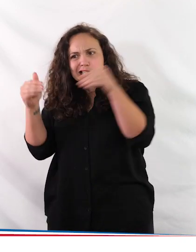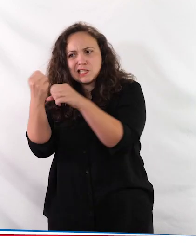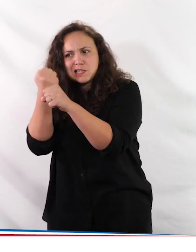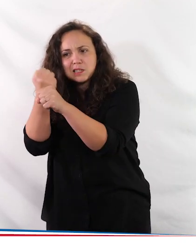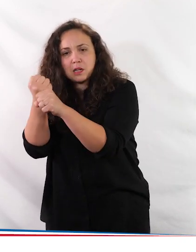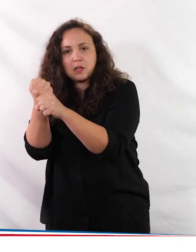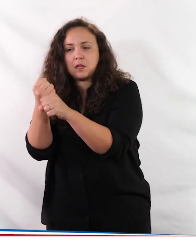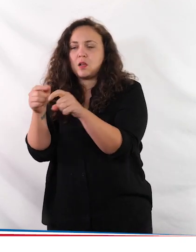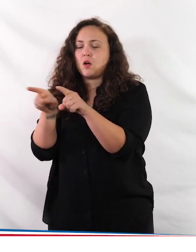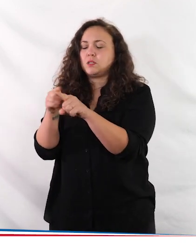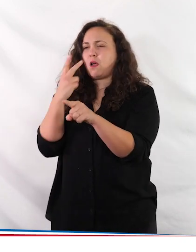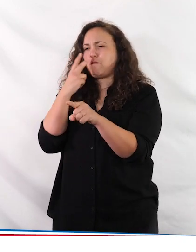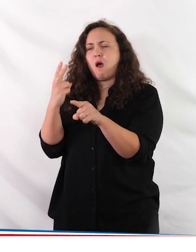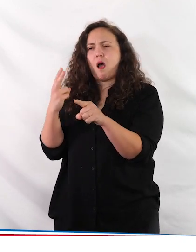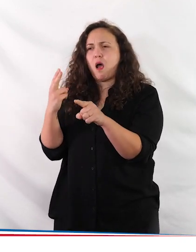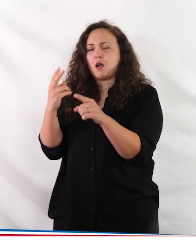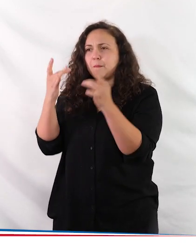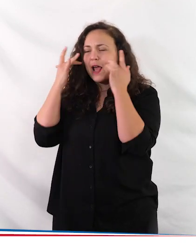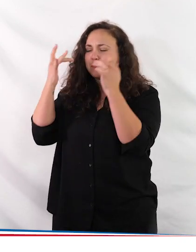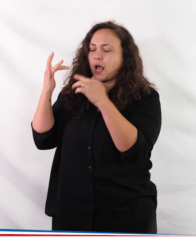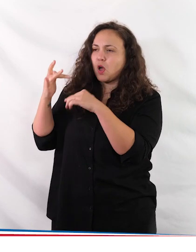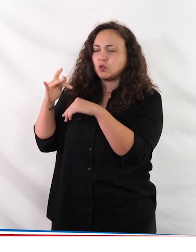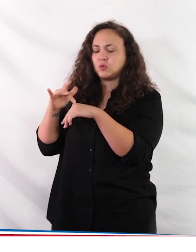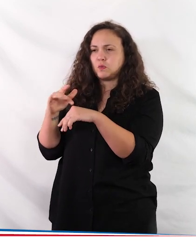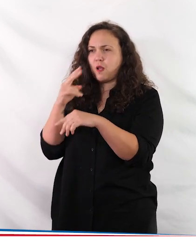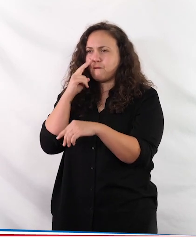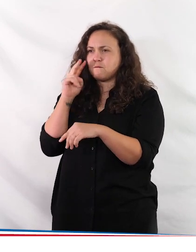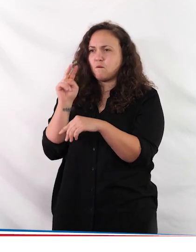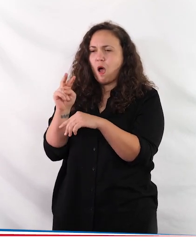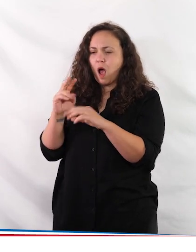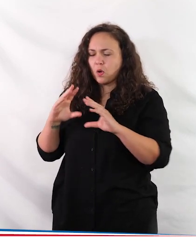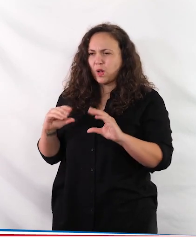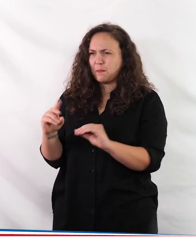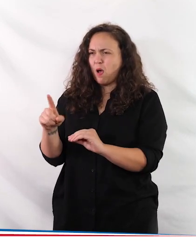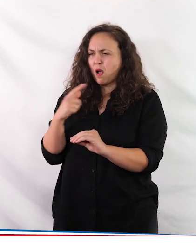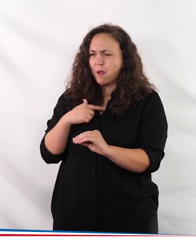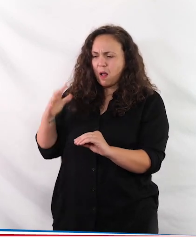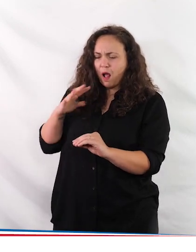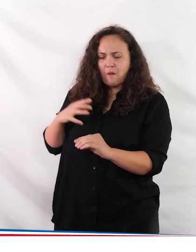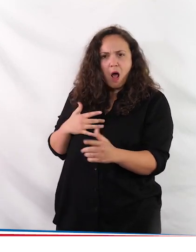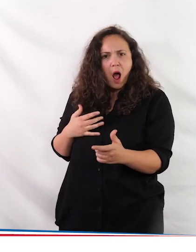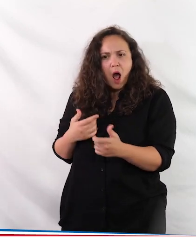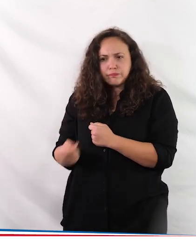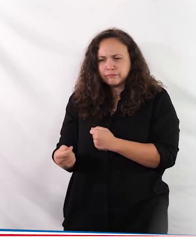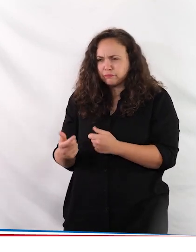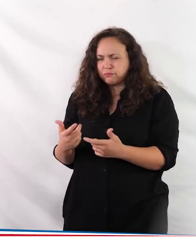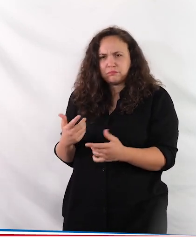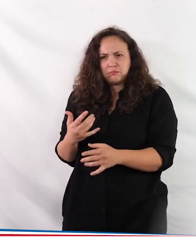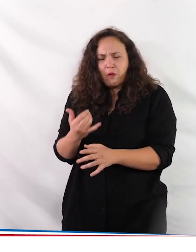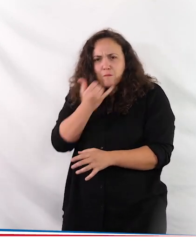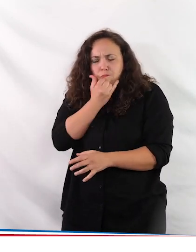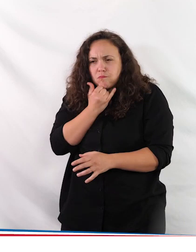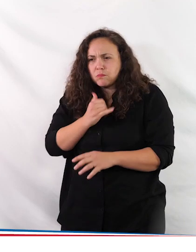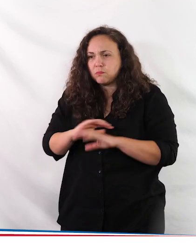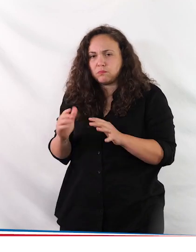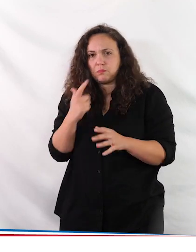retour d'expérience et quelque chose qui était tout faux dans l'approche qui avait été la nôtre et que bien sûr une société,